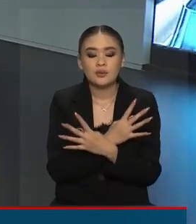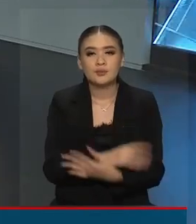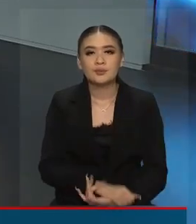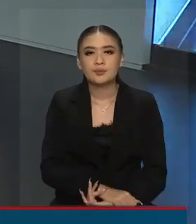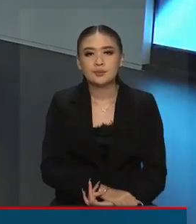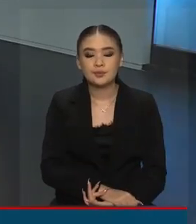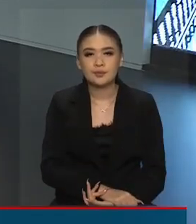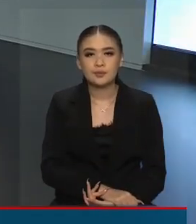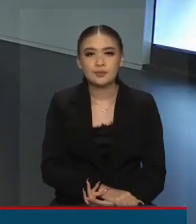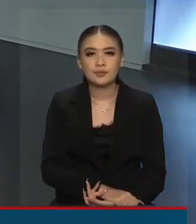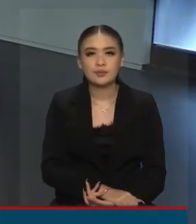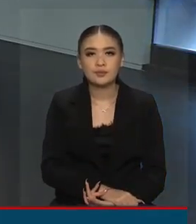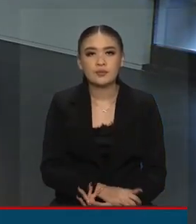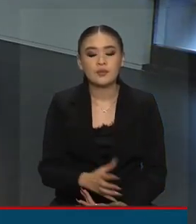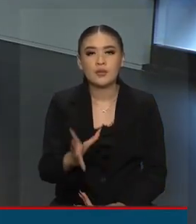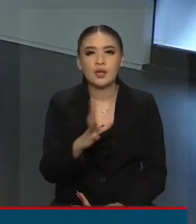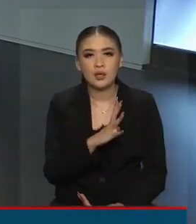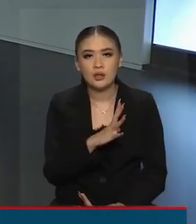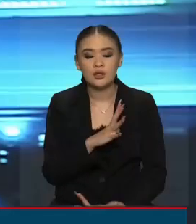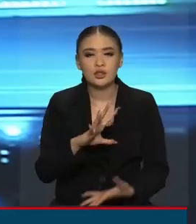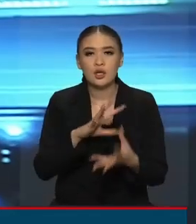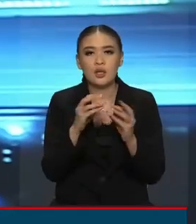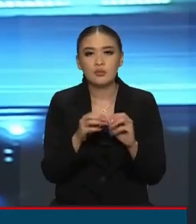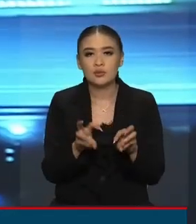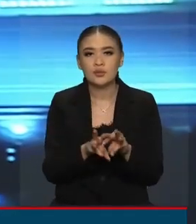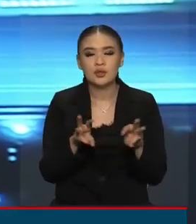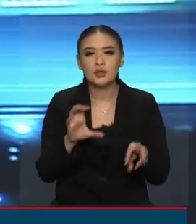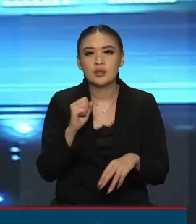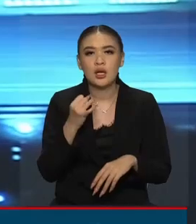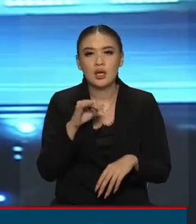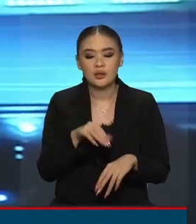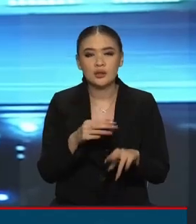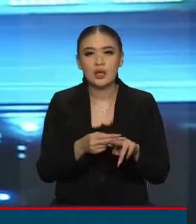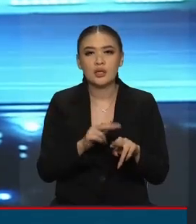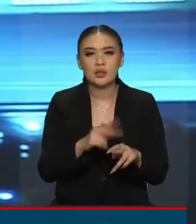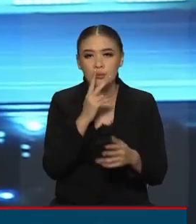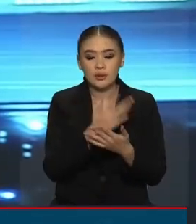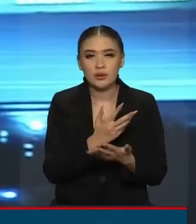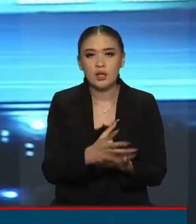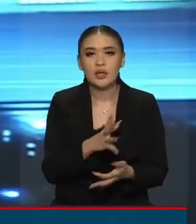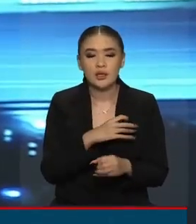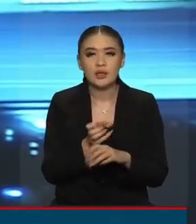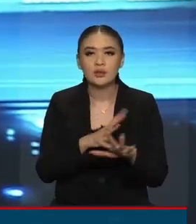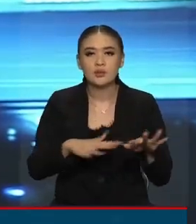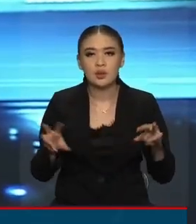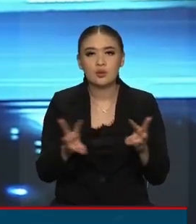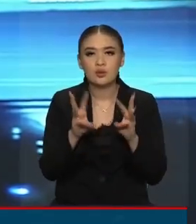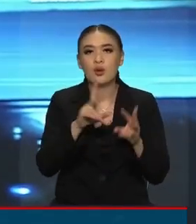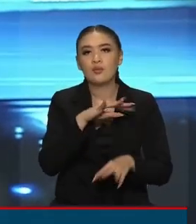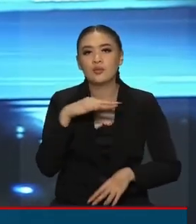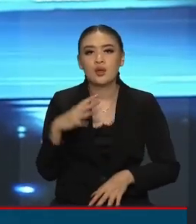Бәрекелі. Сырым Дүйсенғазыұлы, жалпы министрліктің сайтында жарияланған мәліметке қарасақ, елімізде өрт оқиғалар көбейген